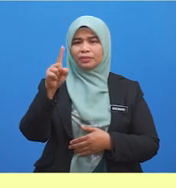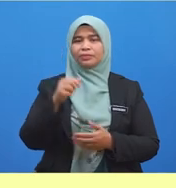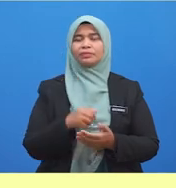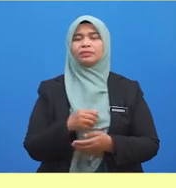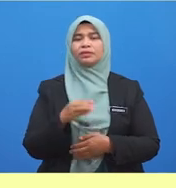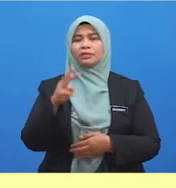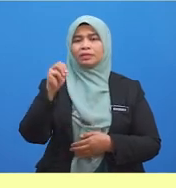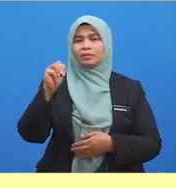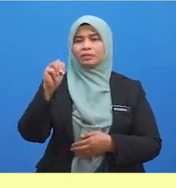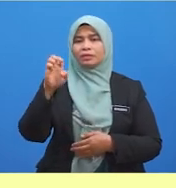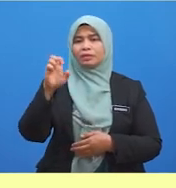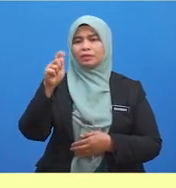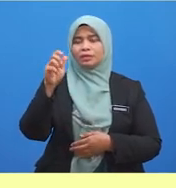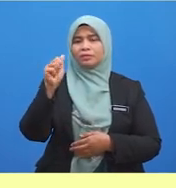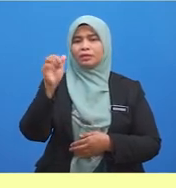metafasa 1,